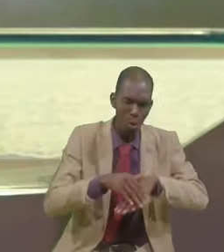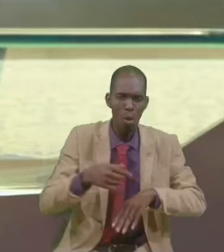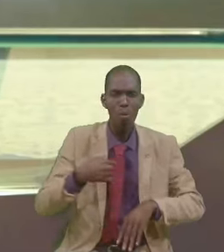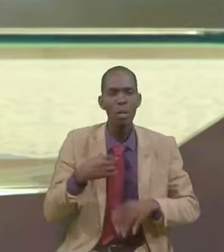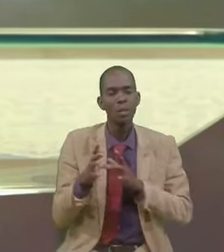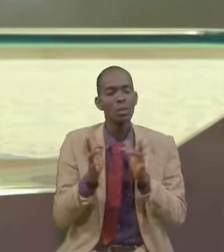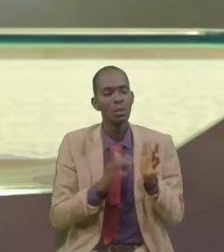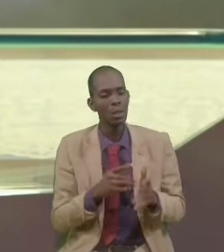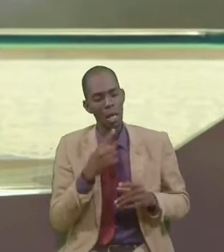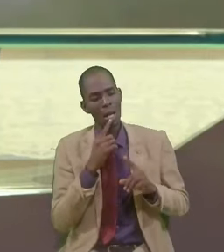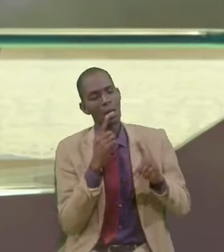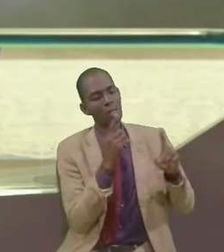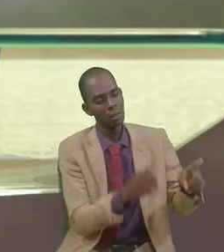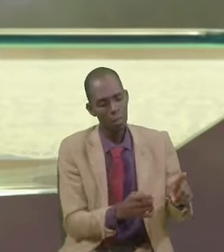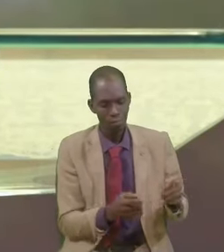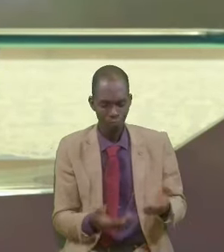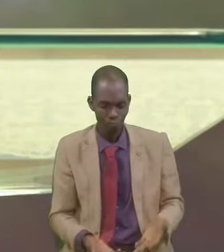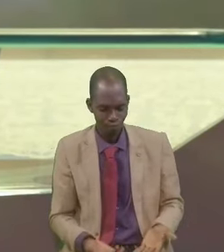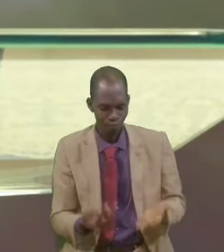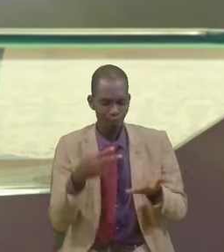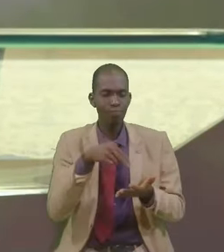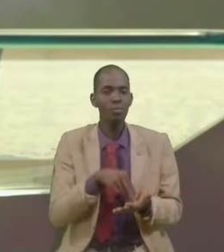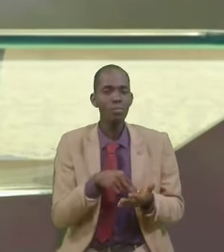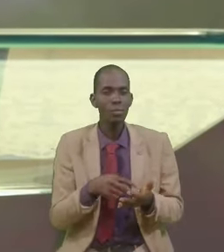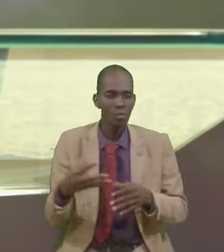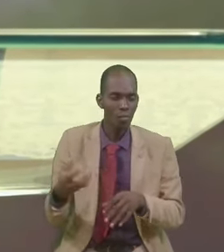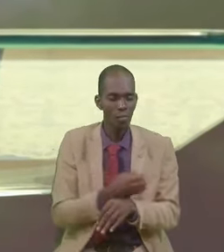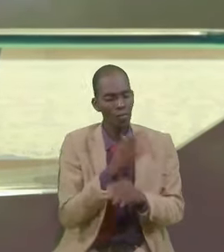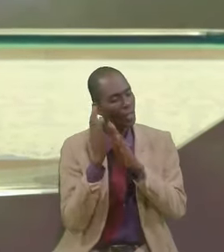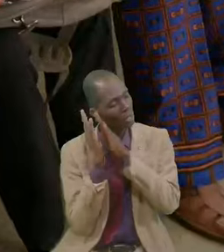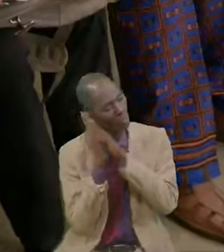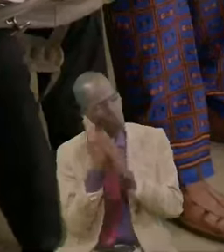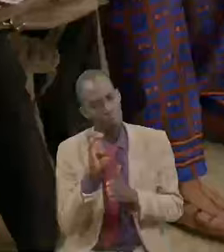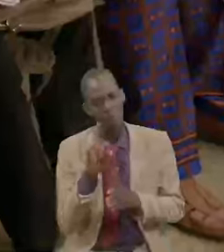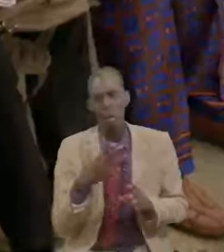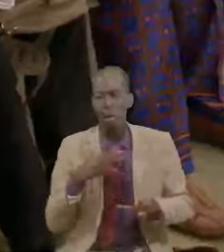Lève-toi, lui dit Jésus, prends ton lit et marche.